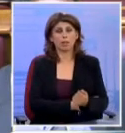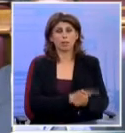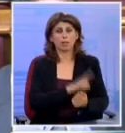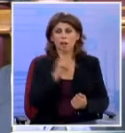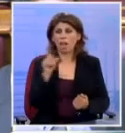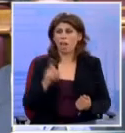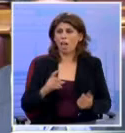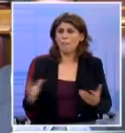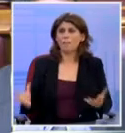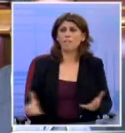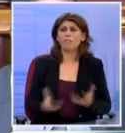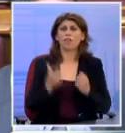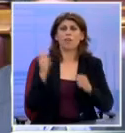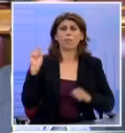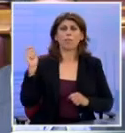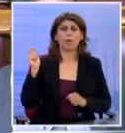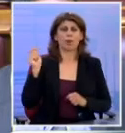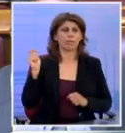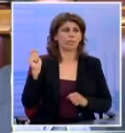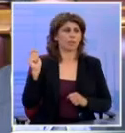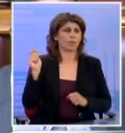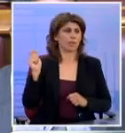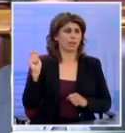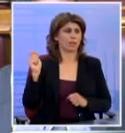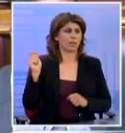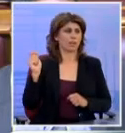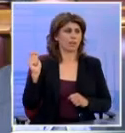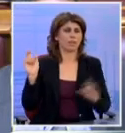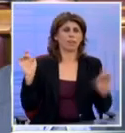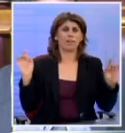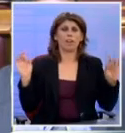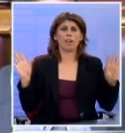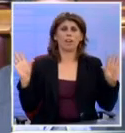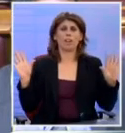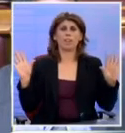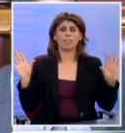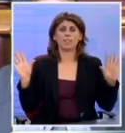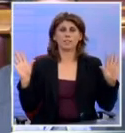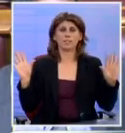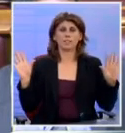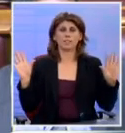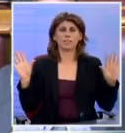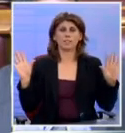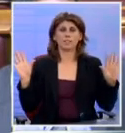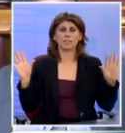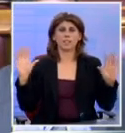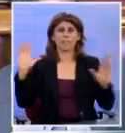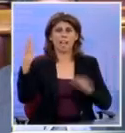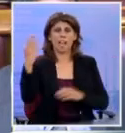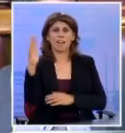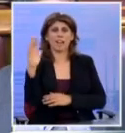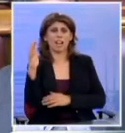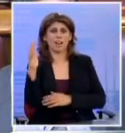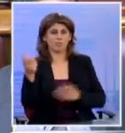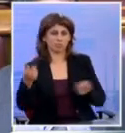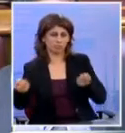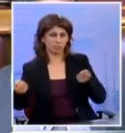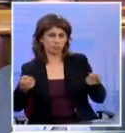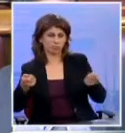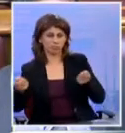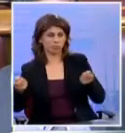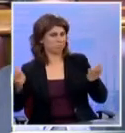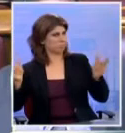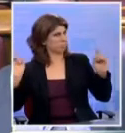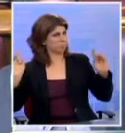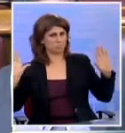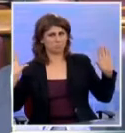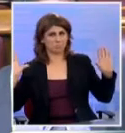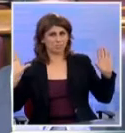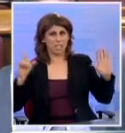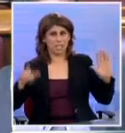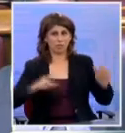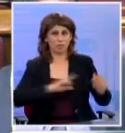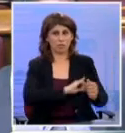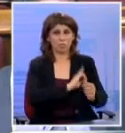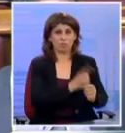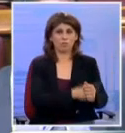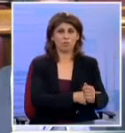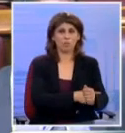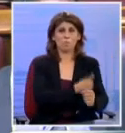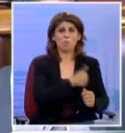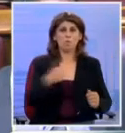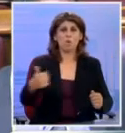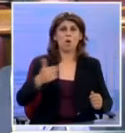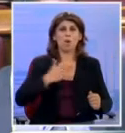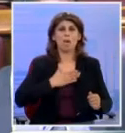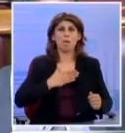επιβιώνει πολιτικά χωρίς τους καναλάρχες. Αυτό το προνόμιο το έχουμε μόνο